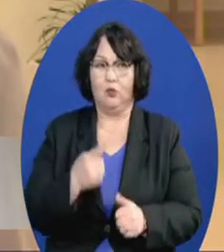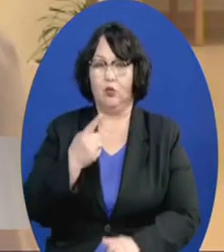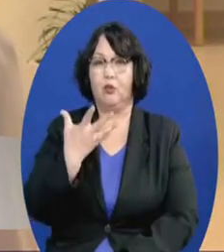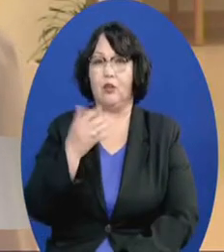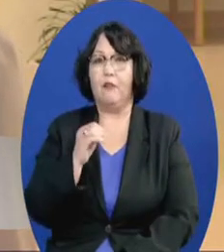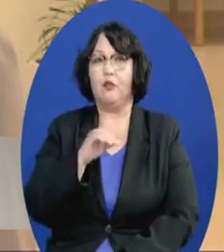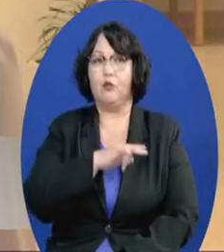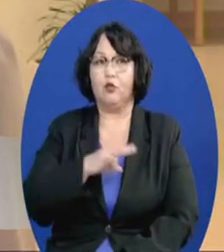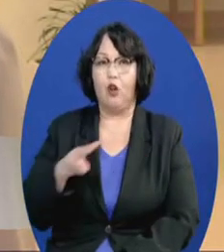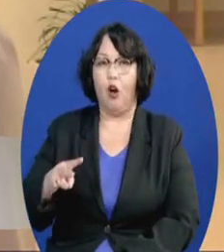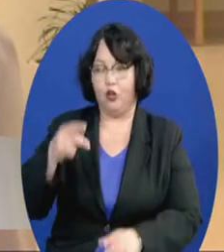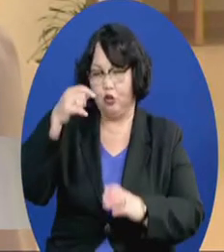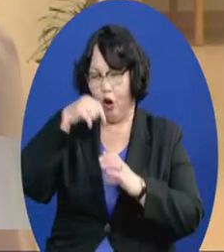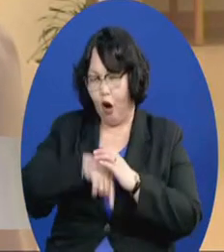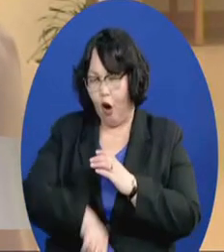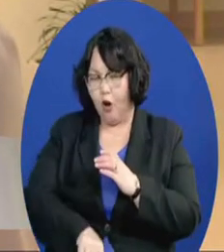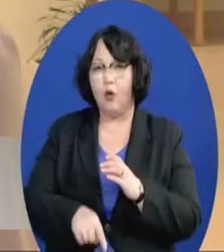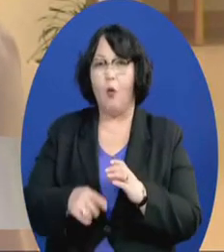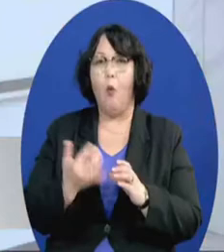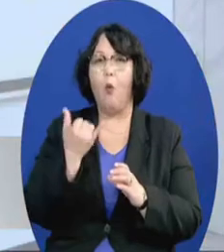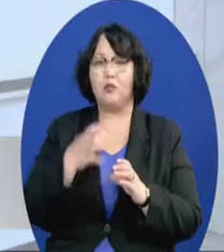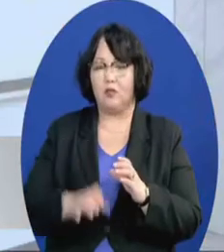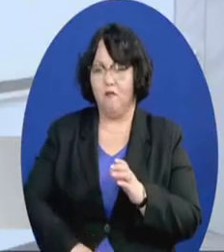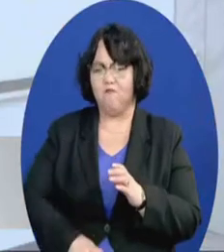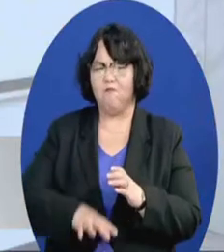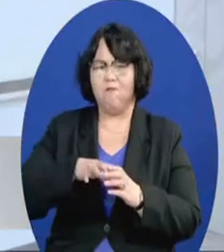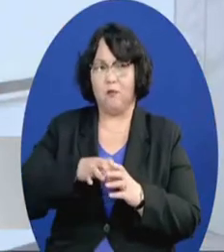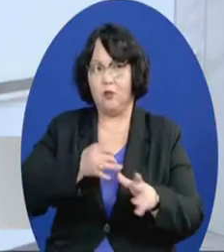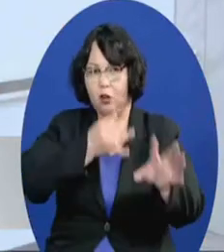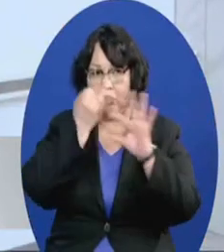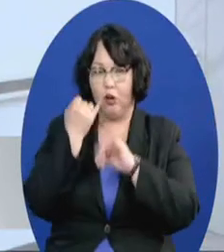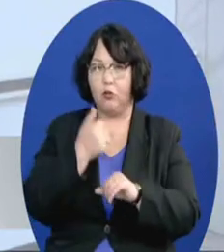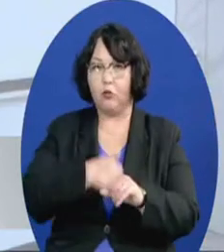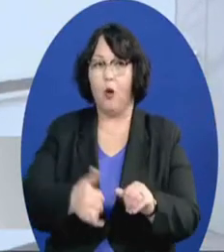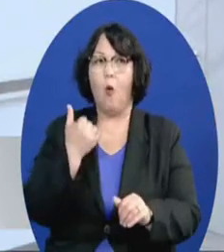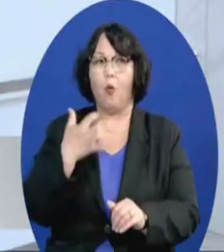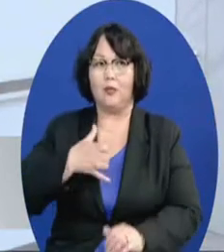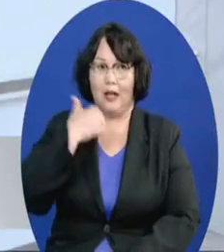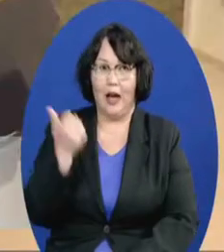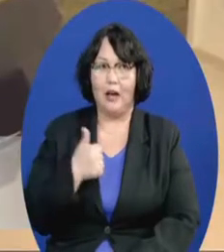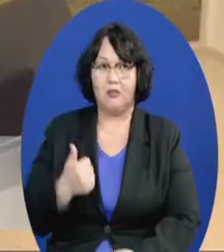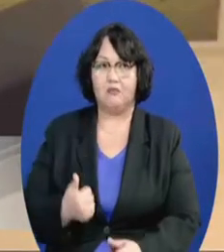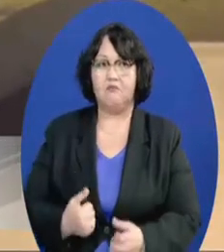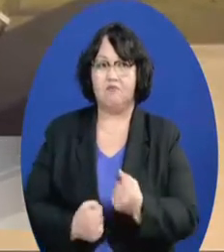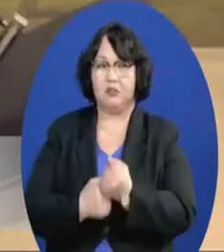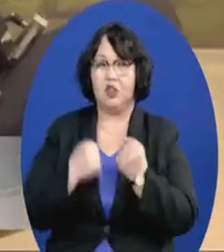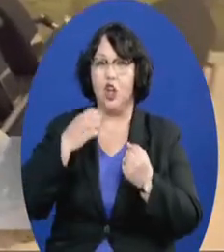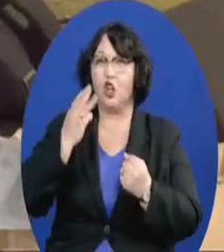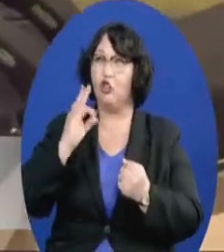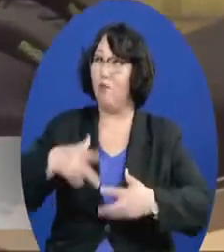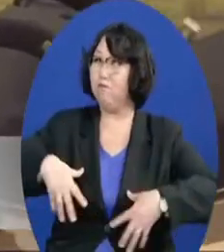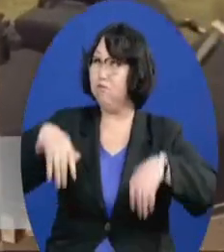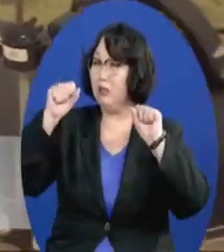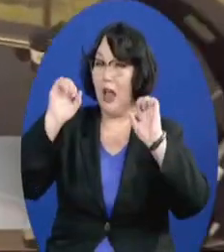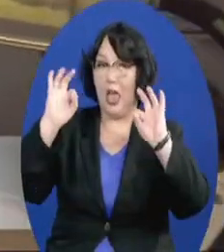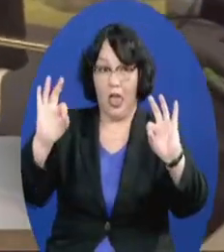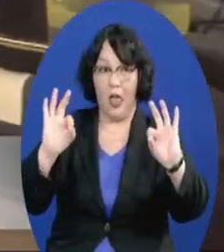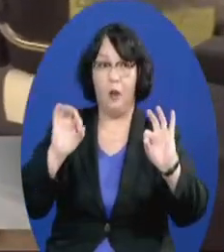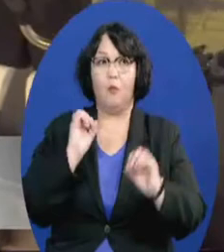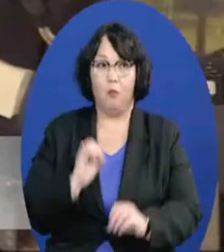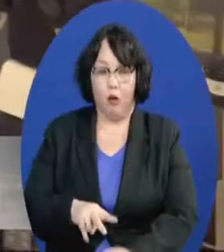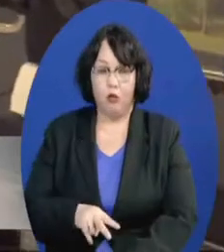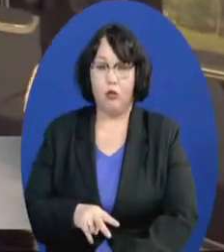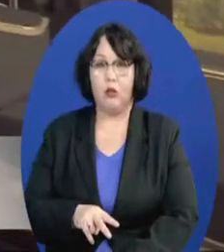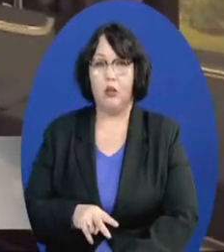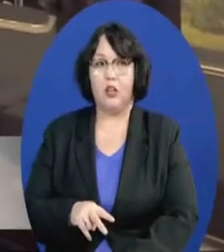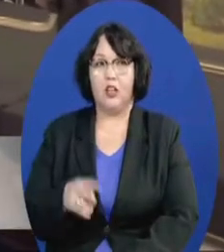150 тонны танктай усыг нөөцөлдөг, 7 хоногийн дотор өөрийгөө бол усны хэрэгцээр хангаж чадна. Тог тасралаа ихэд бол AB хоёр